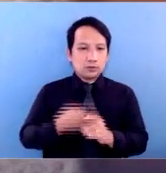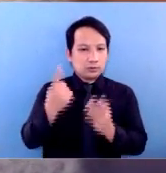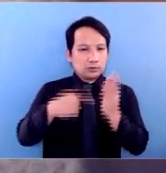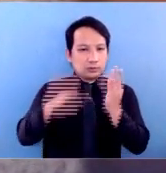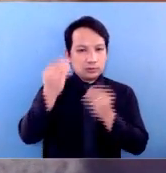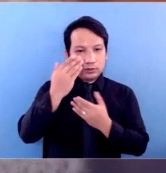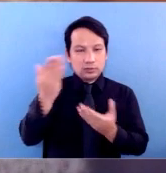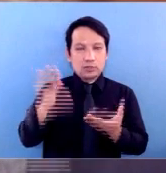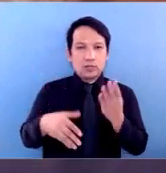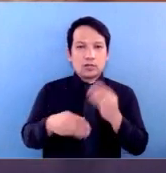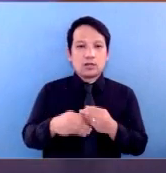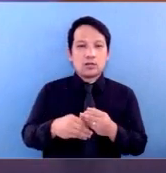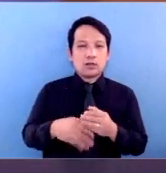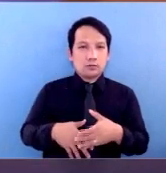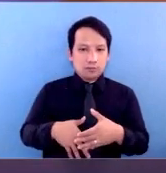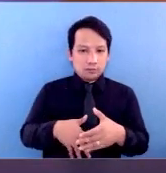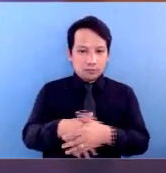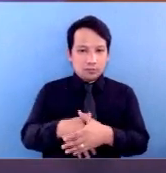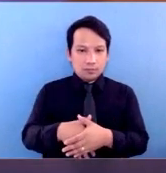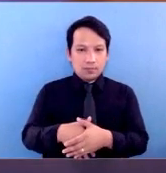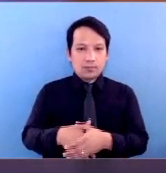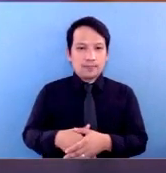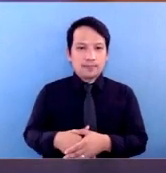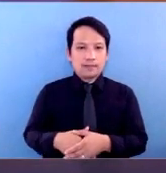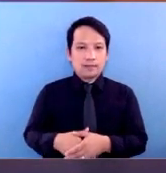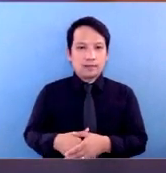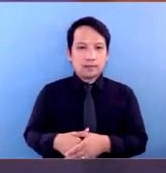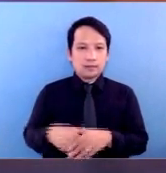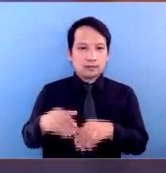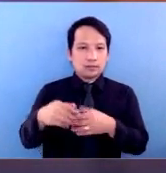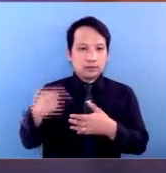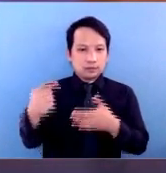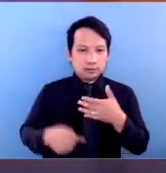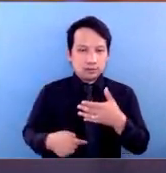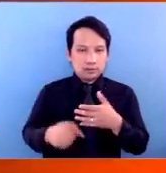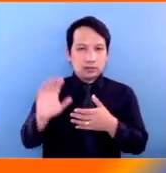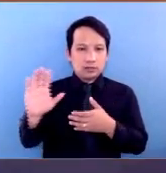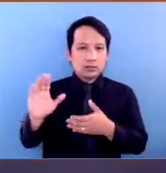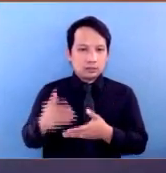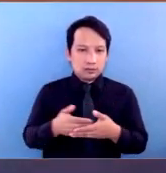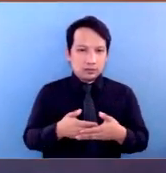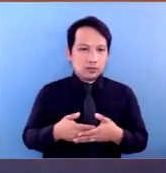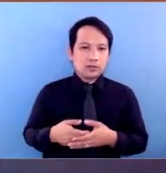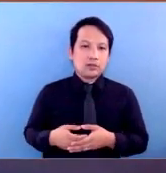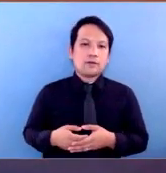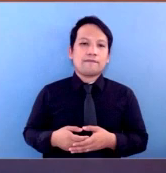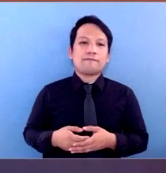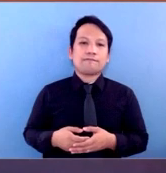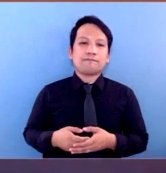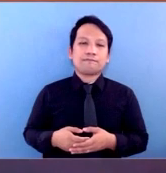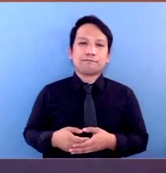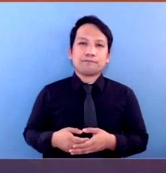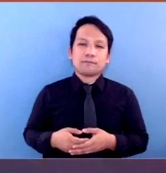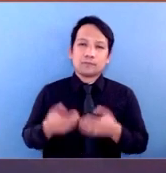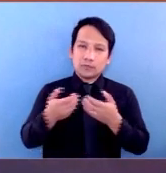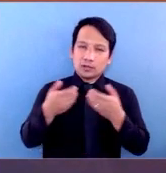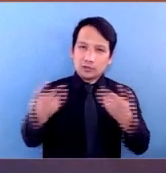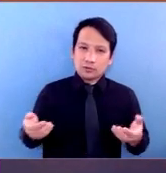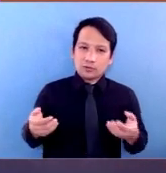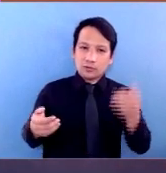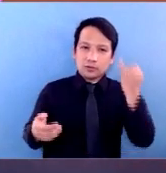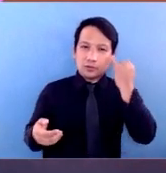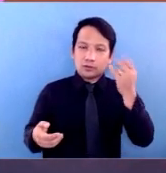ang kanyang pregnancy, pero mailap siya sa detalye ng kanyang baby. Hiwalay na nga si na Jake Cuenca at